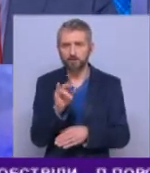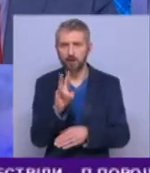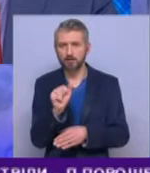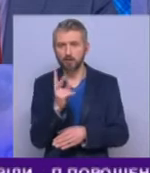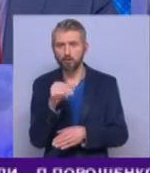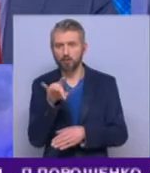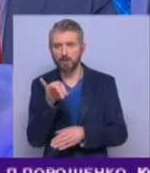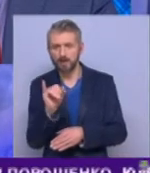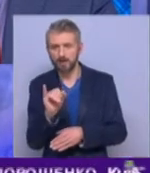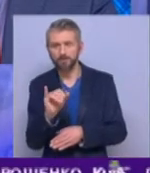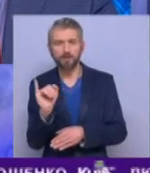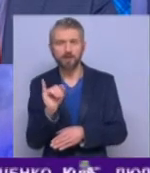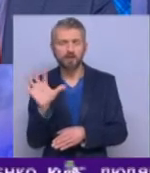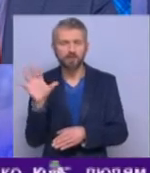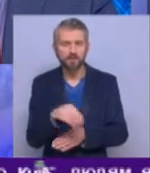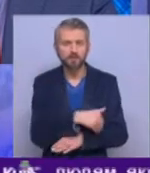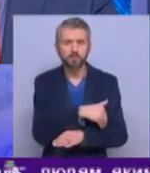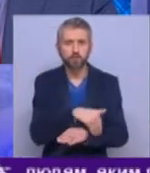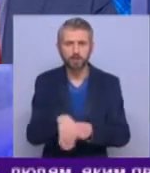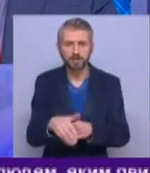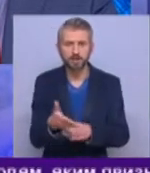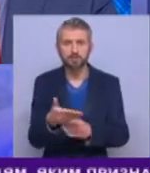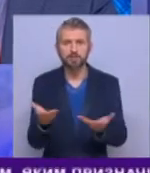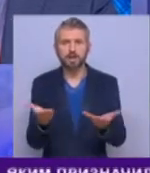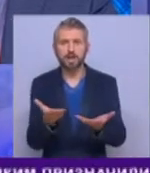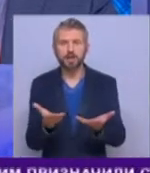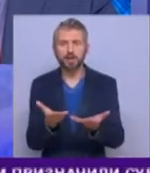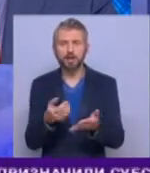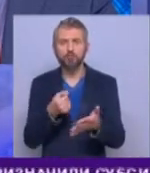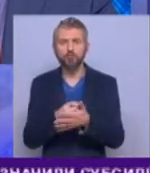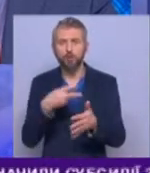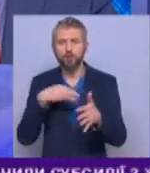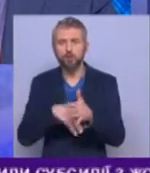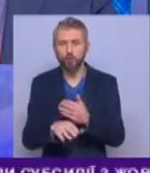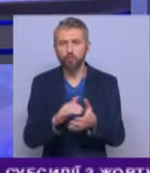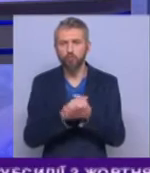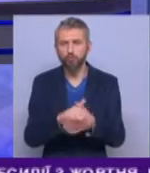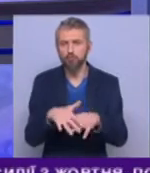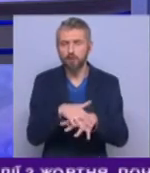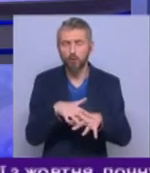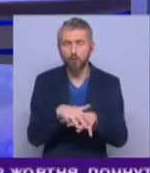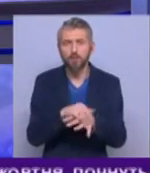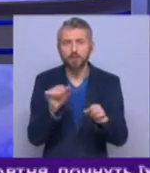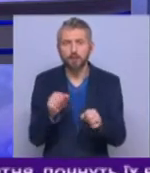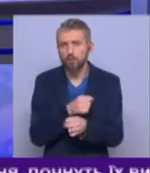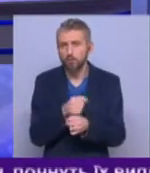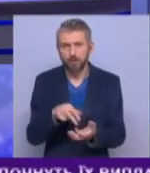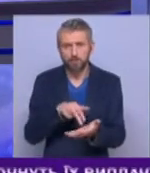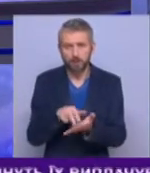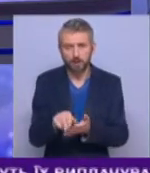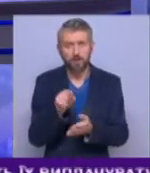Кудрі, і всі вулиці, які йдуть до метро Дружби, неможливо йти.